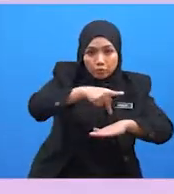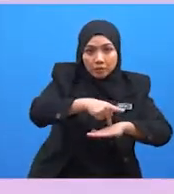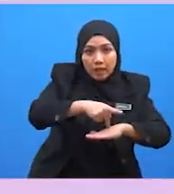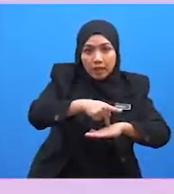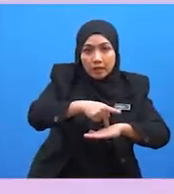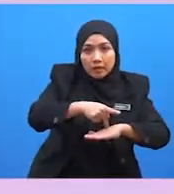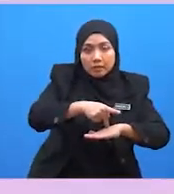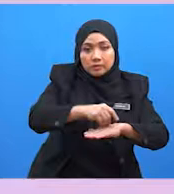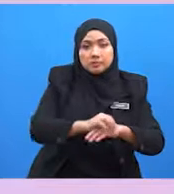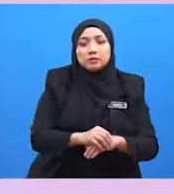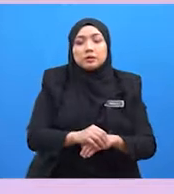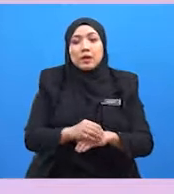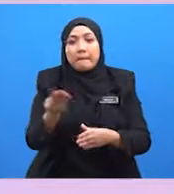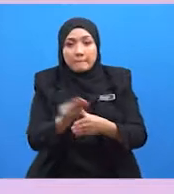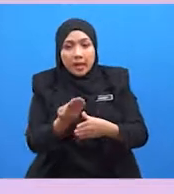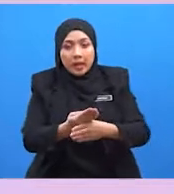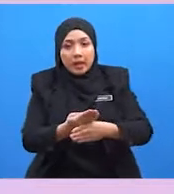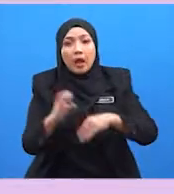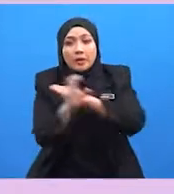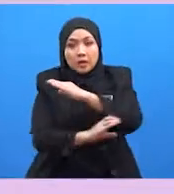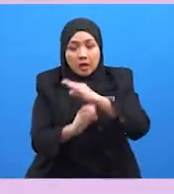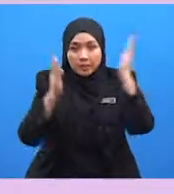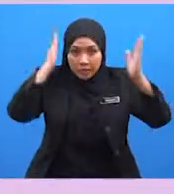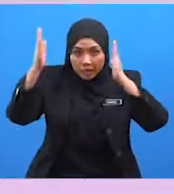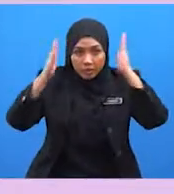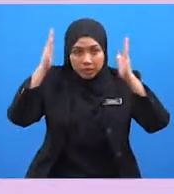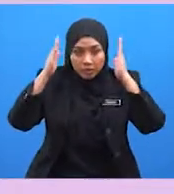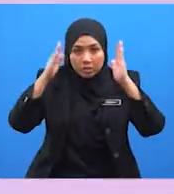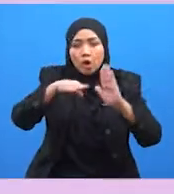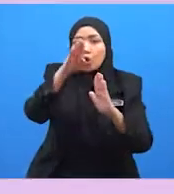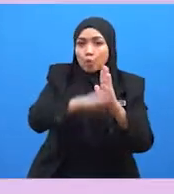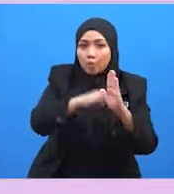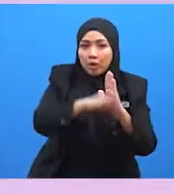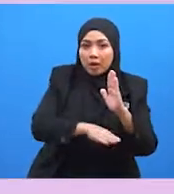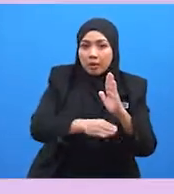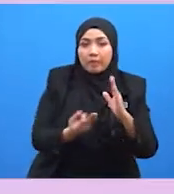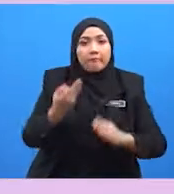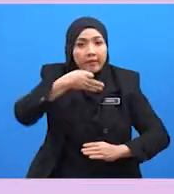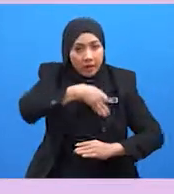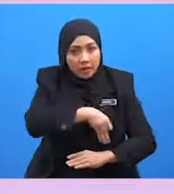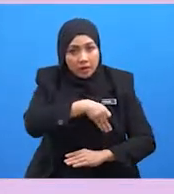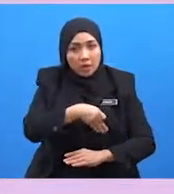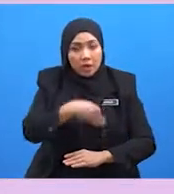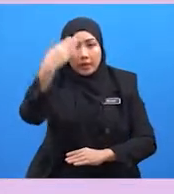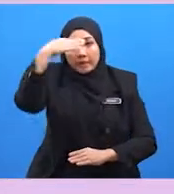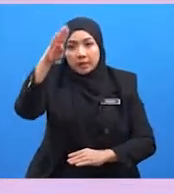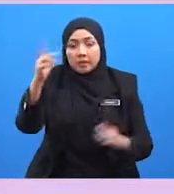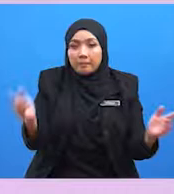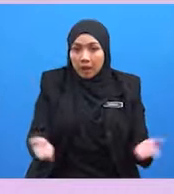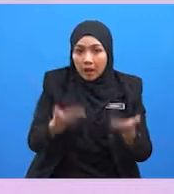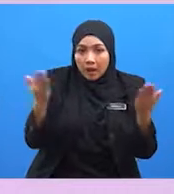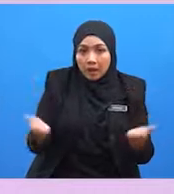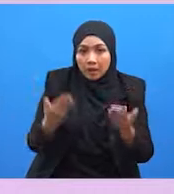Negara Malaysia, yang berupaya mengurangkan kadar faedah bagi menggalakkan